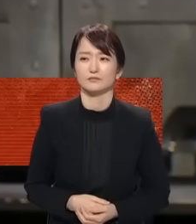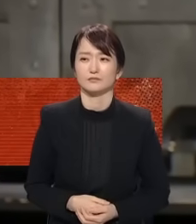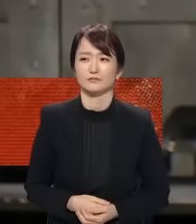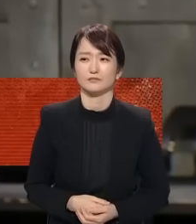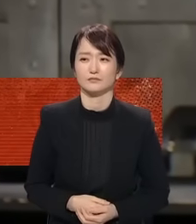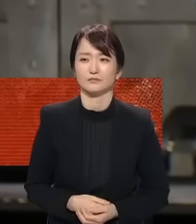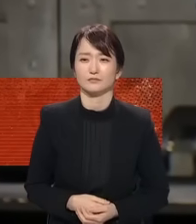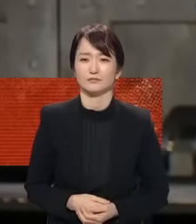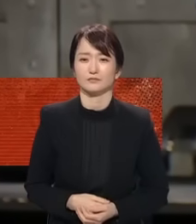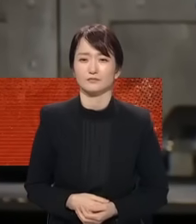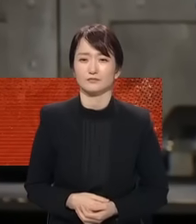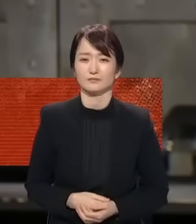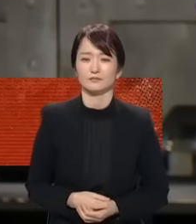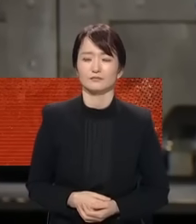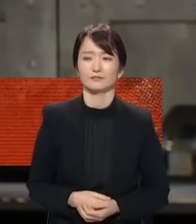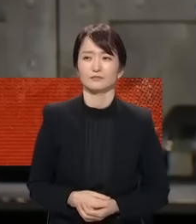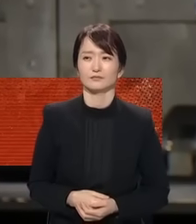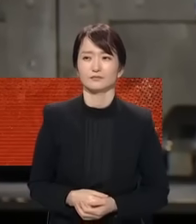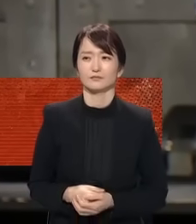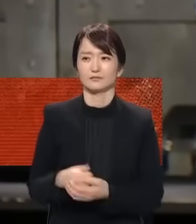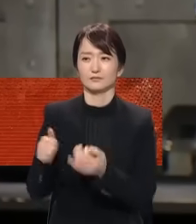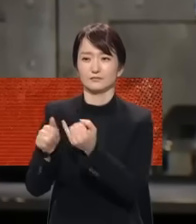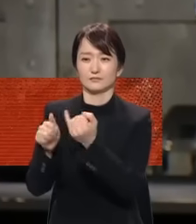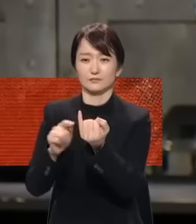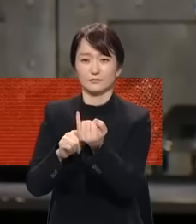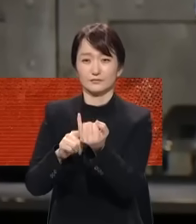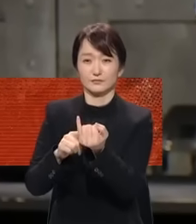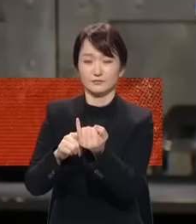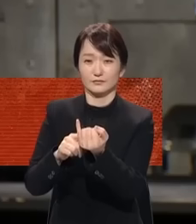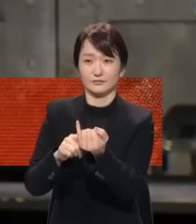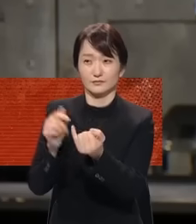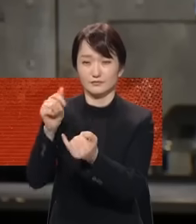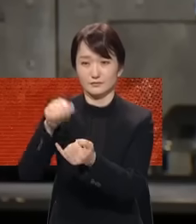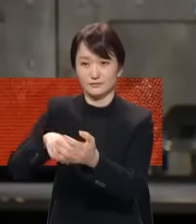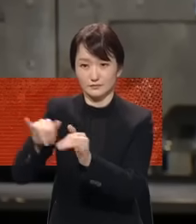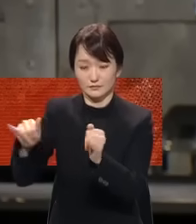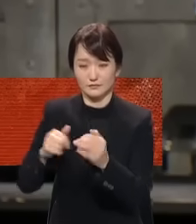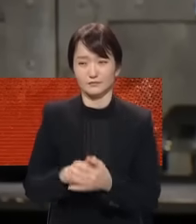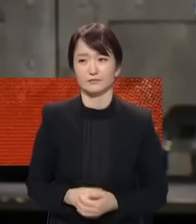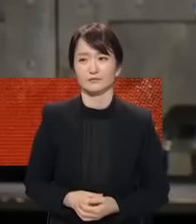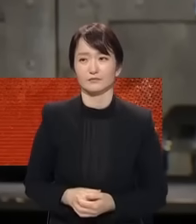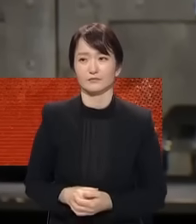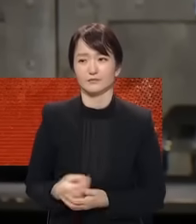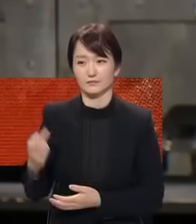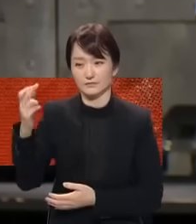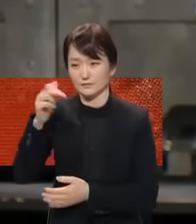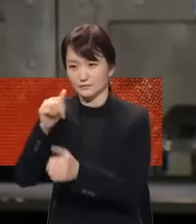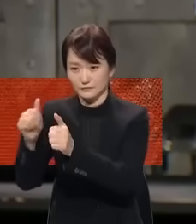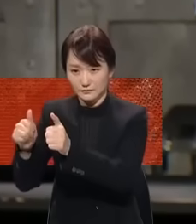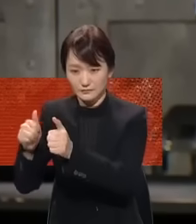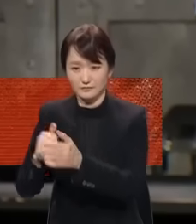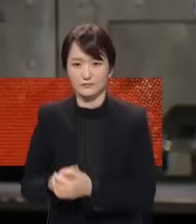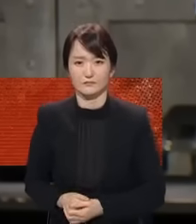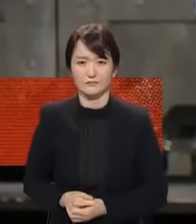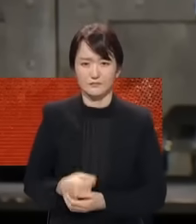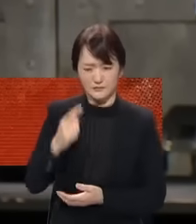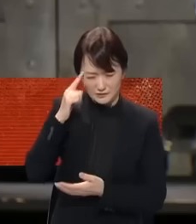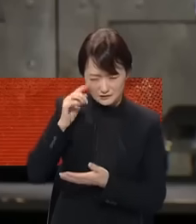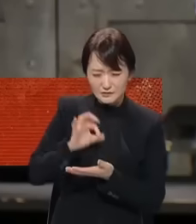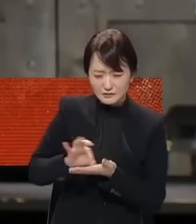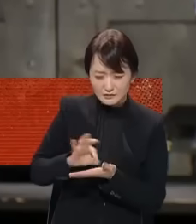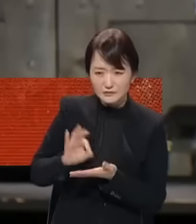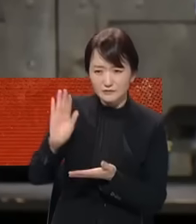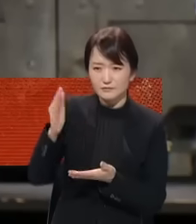되는데 어쨌든 저 형님은 변호사고 이 며느리는 판사다 보니까 뭐 제 신경이 안 쓰일 수가 없잖아요.